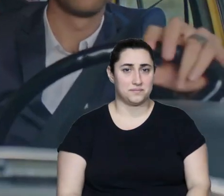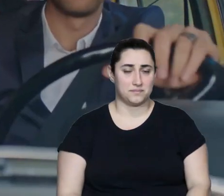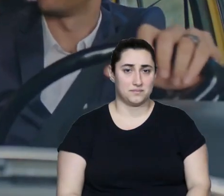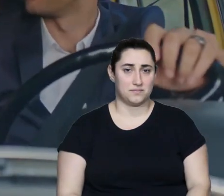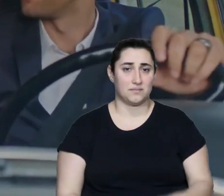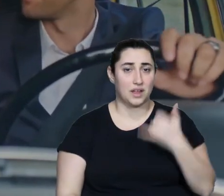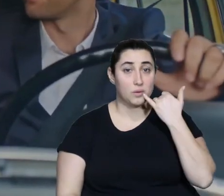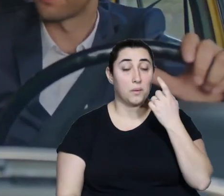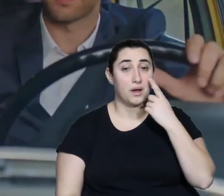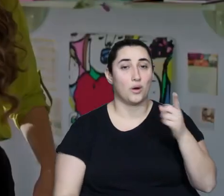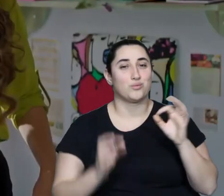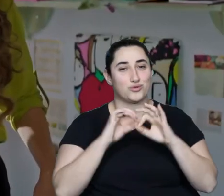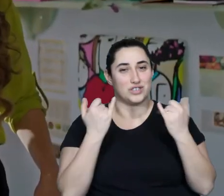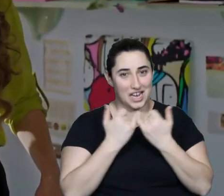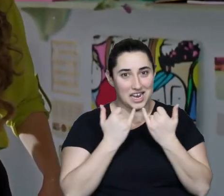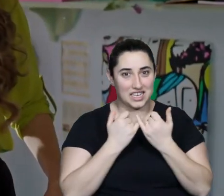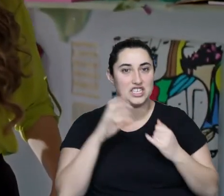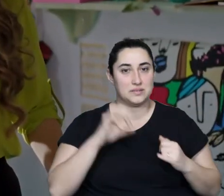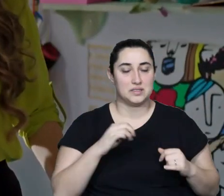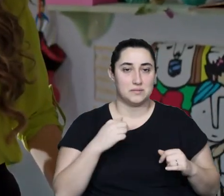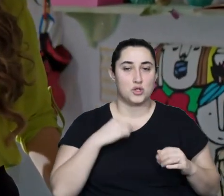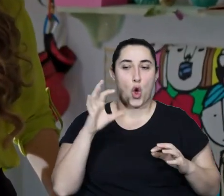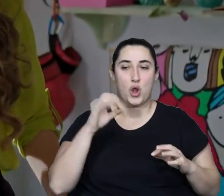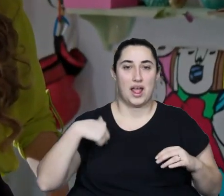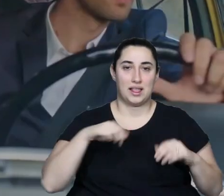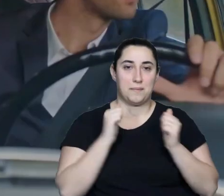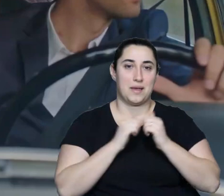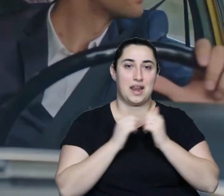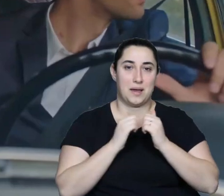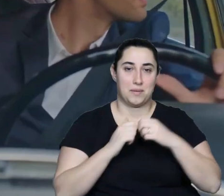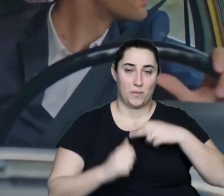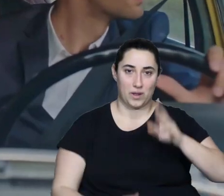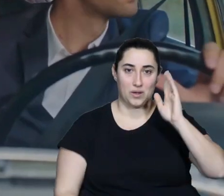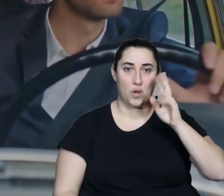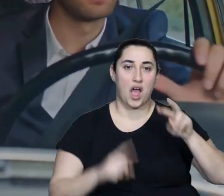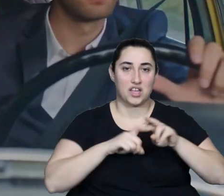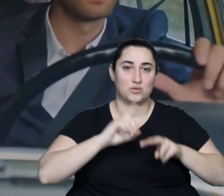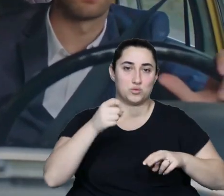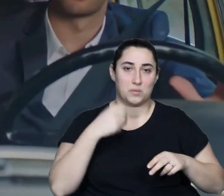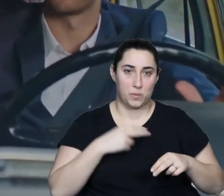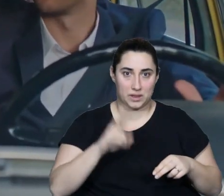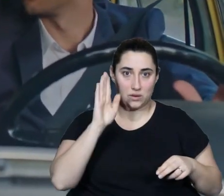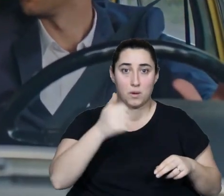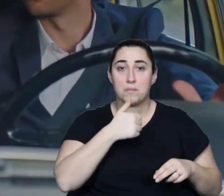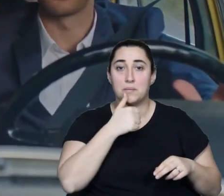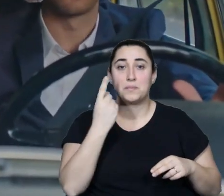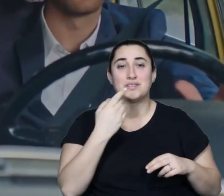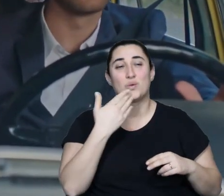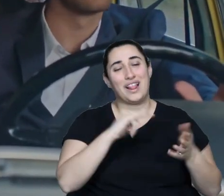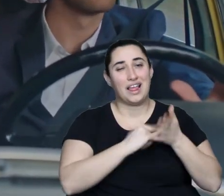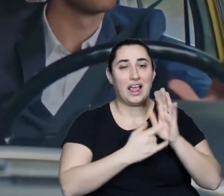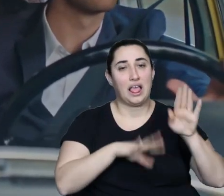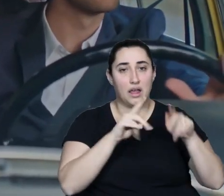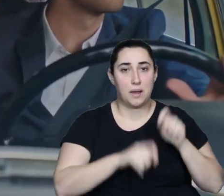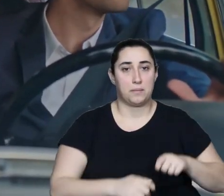telefonu. Alo bak Burcu bacım. Şimdi biz oranlarla bindik. Gidiyoruz Aysu'yu bulmaya, tamam mı? Babama bir şeyler söyle, idare